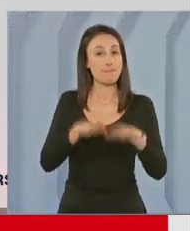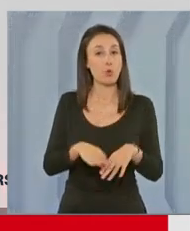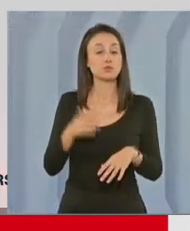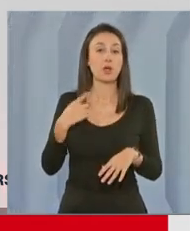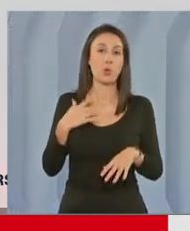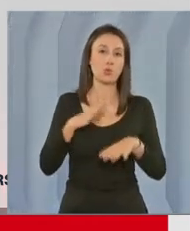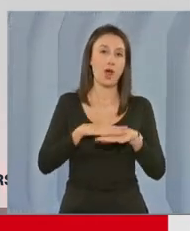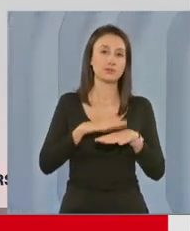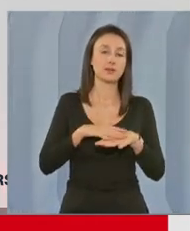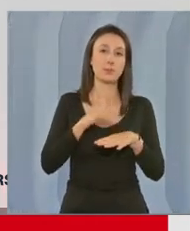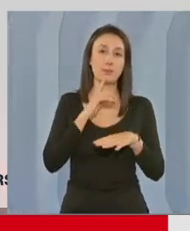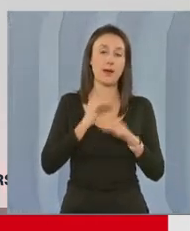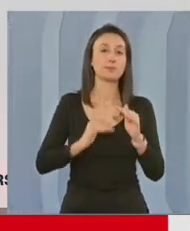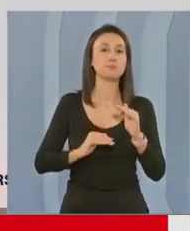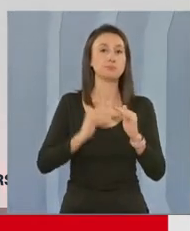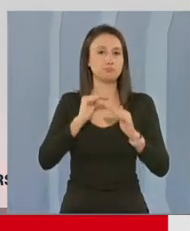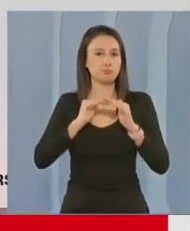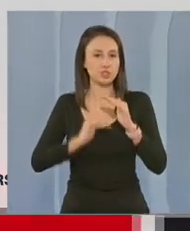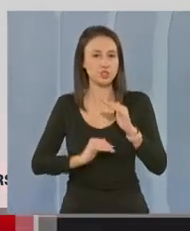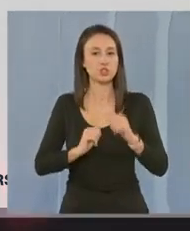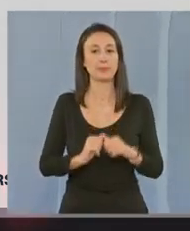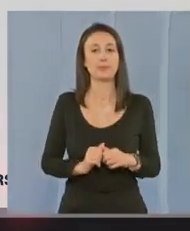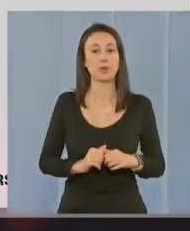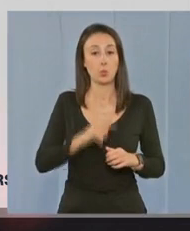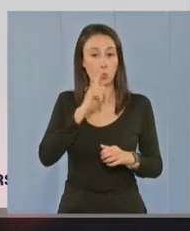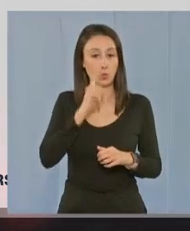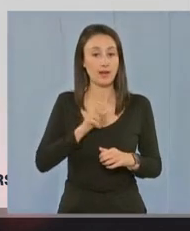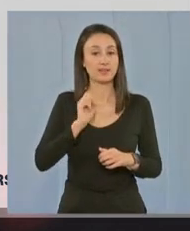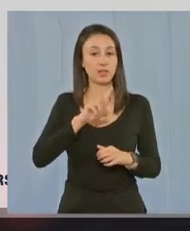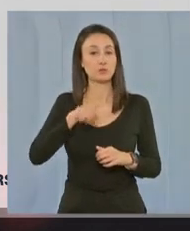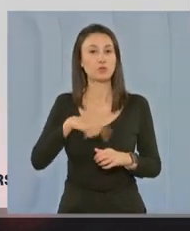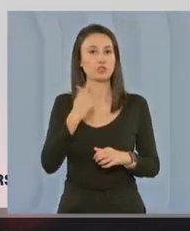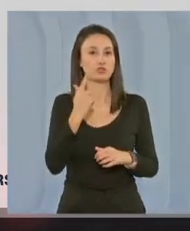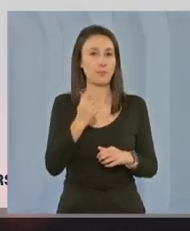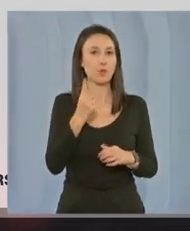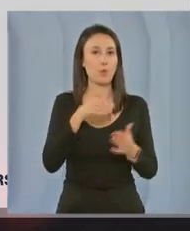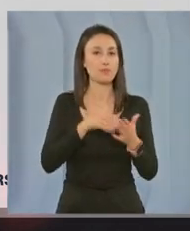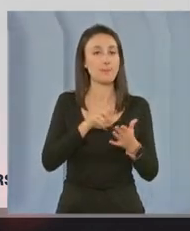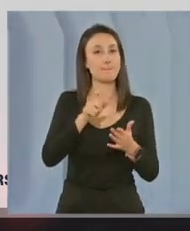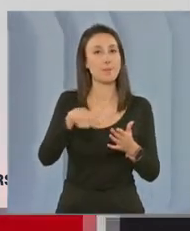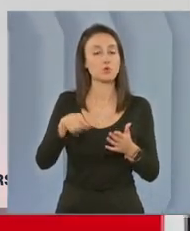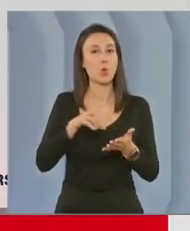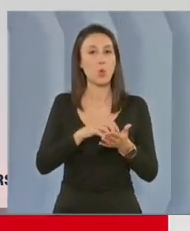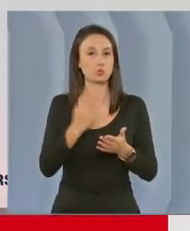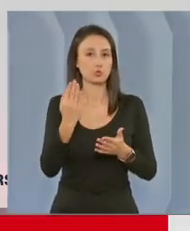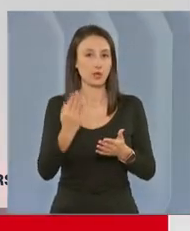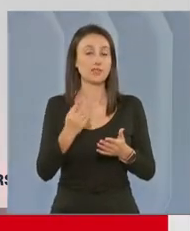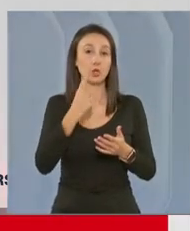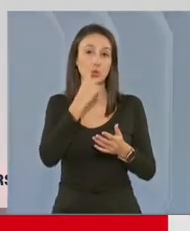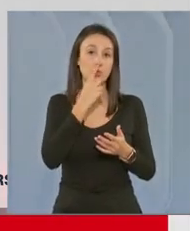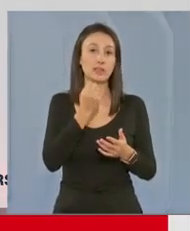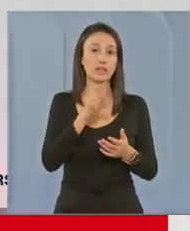ale mortalității semnificativ mai mici. Ucraina 13,7 la 1000 de locuitori, locul 6, iar Rusia